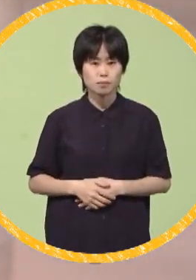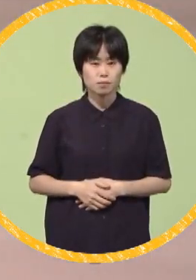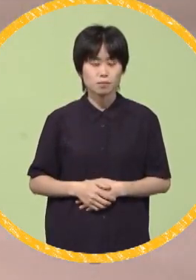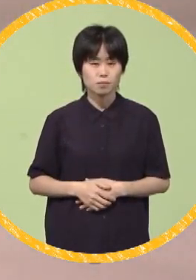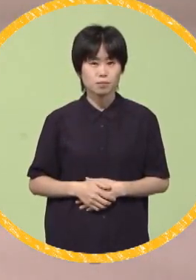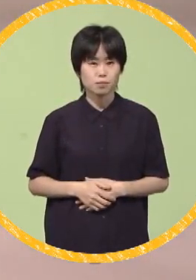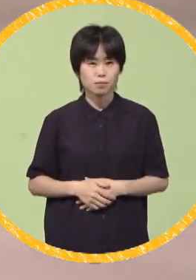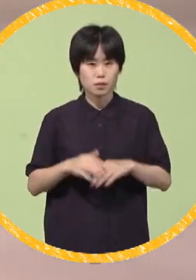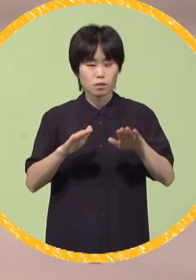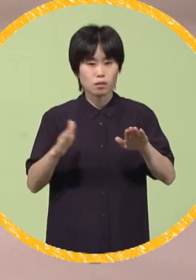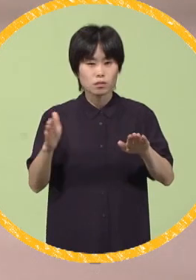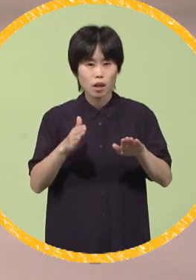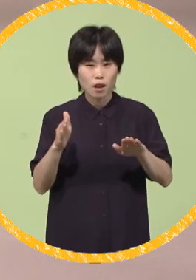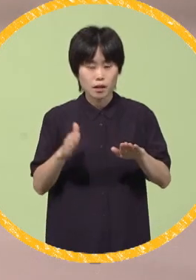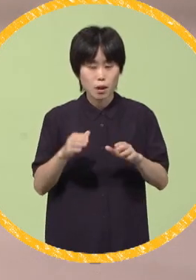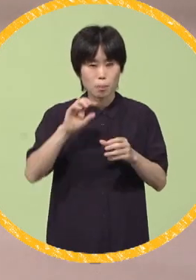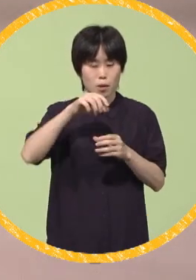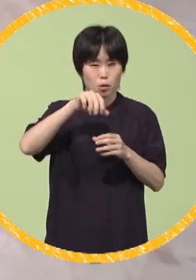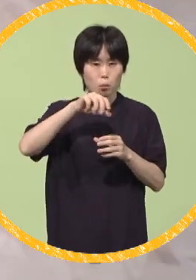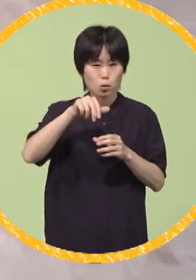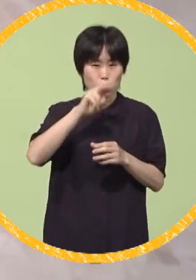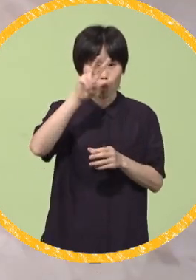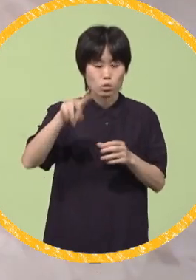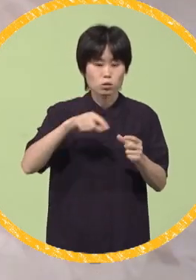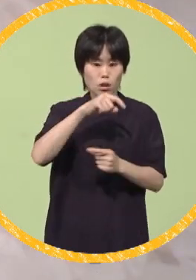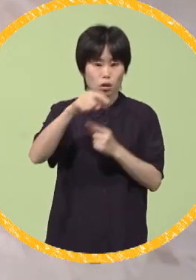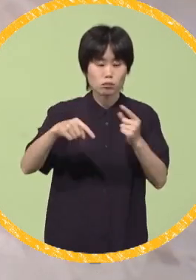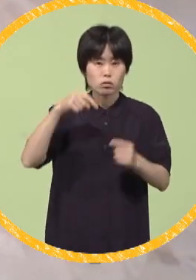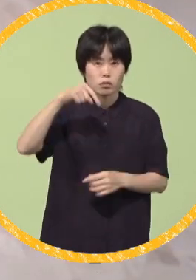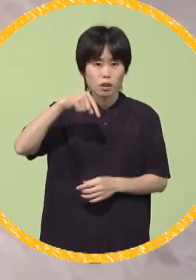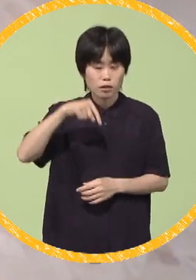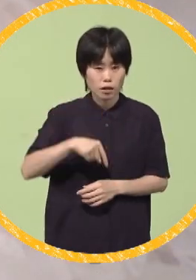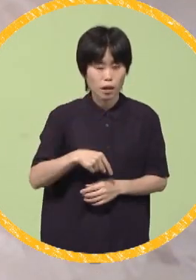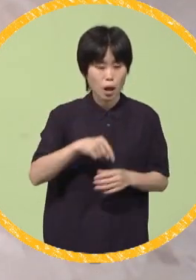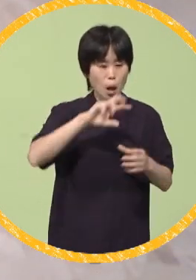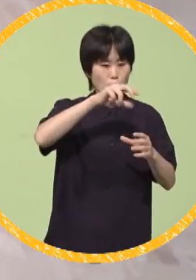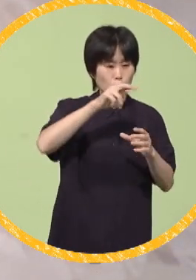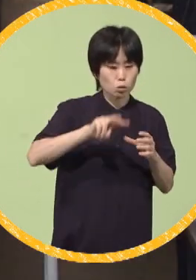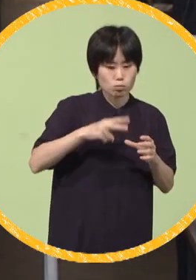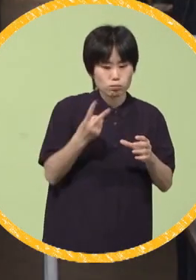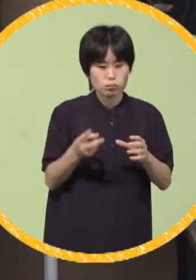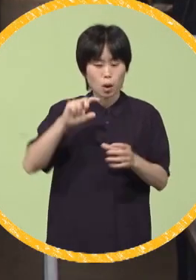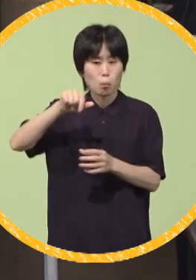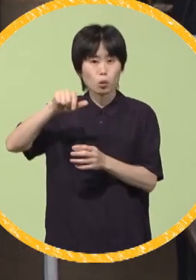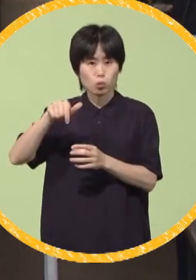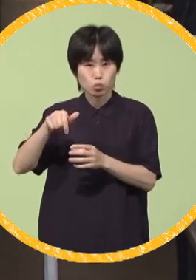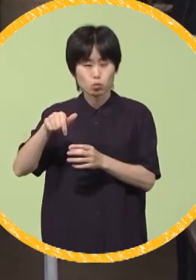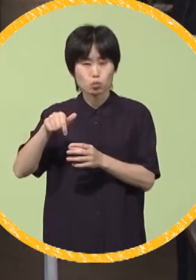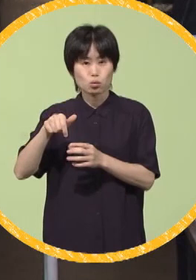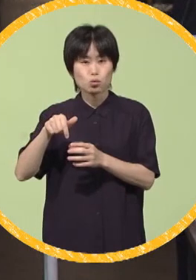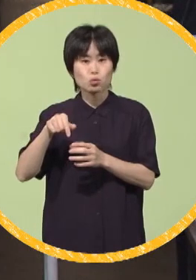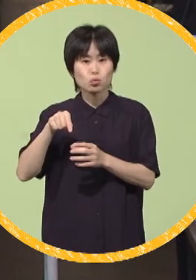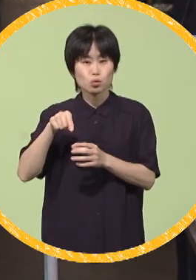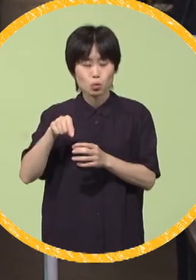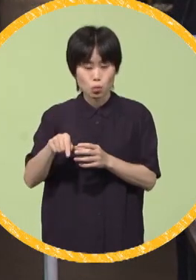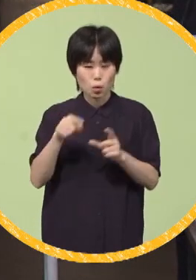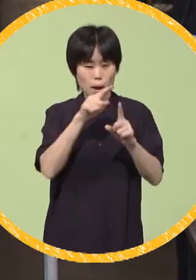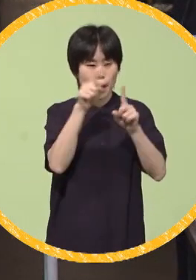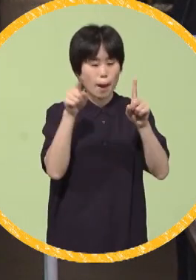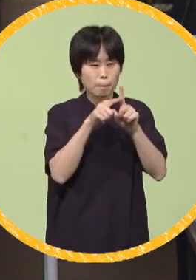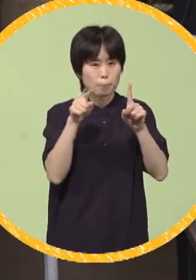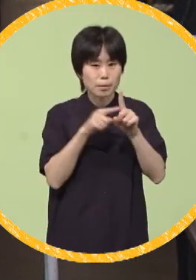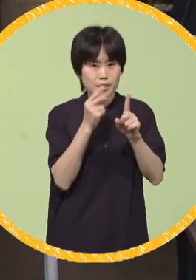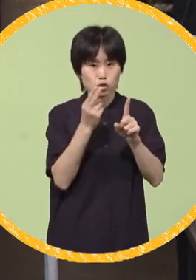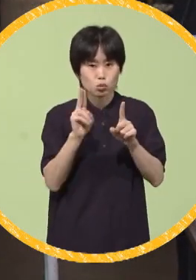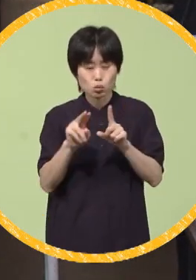あの最近ペットボトルのリサイクルの分野ではまた再びボトルとして再利用するという、B2B という動き